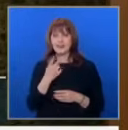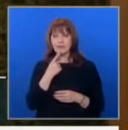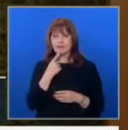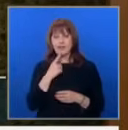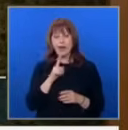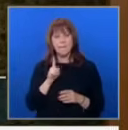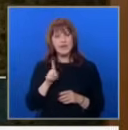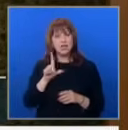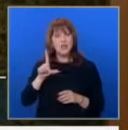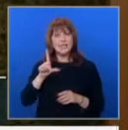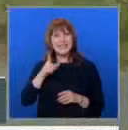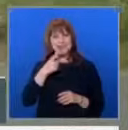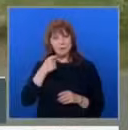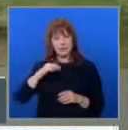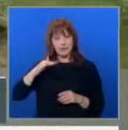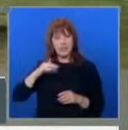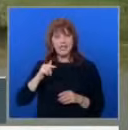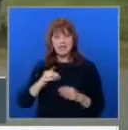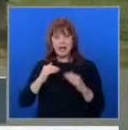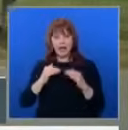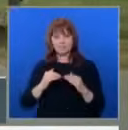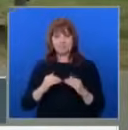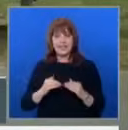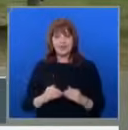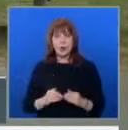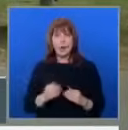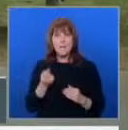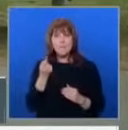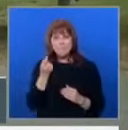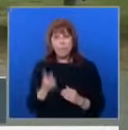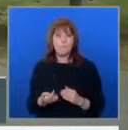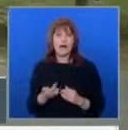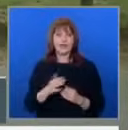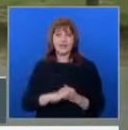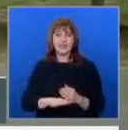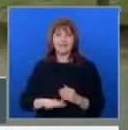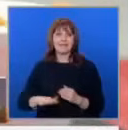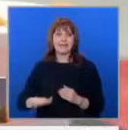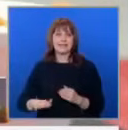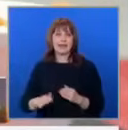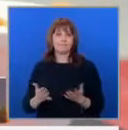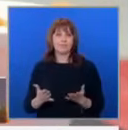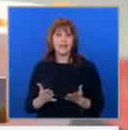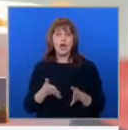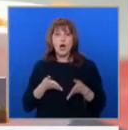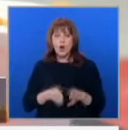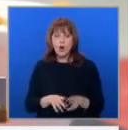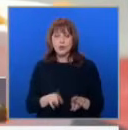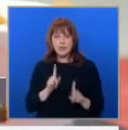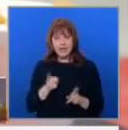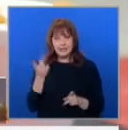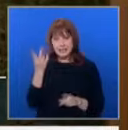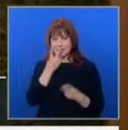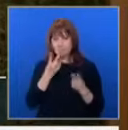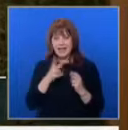годишна възраст. Сега е около 3-4, слиза надолу. Тоест все по-малко малки деца се засягат. Родителите трябва да разберат, че